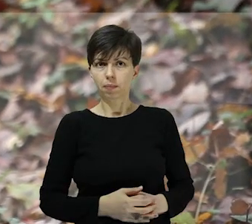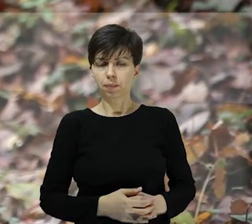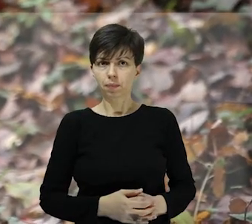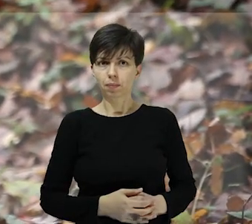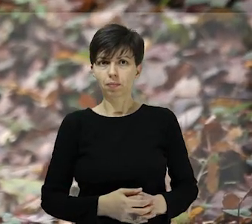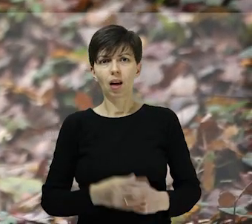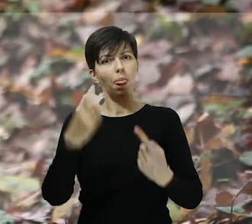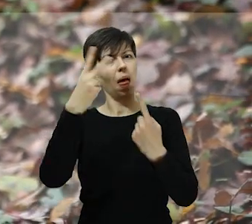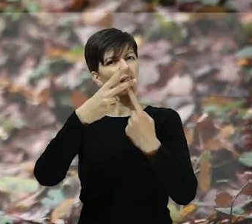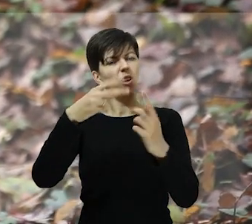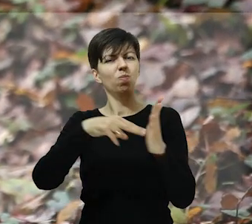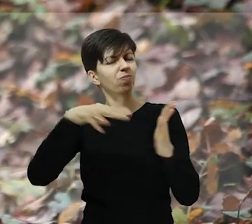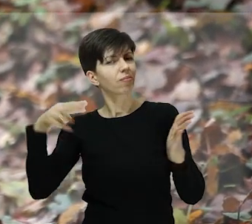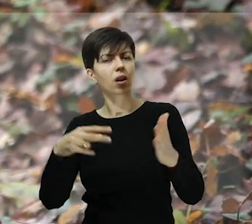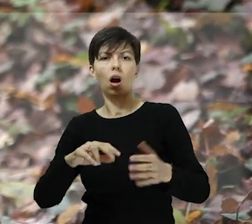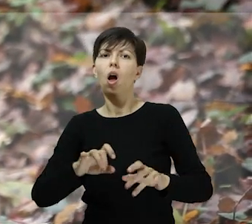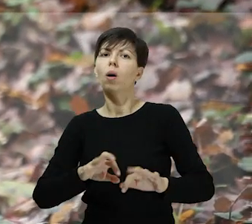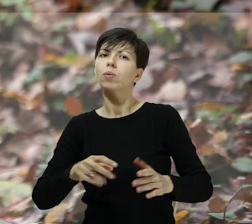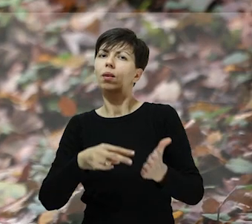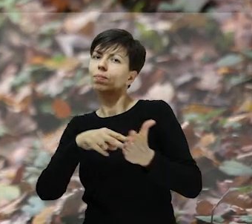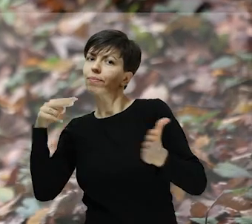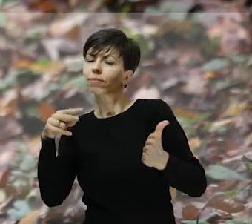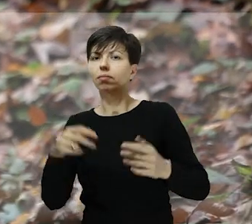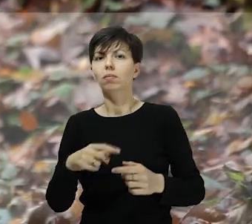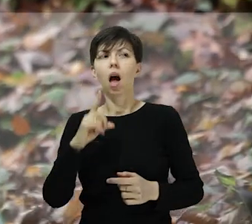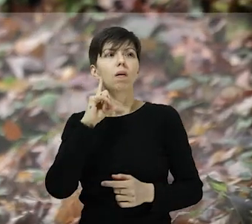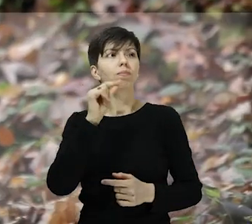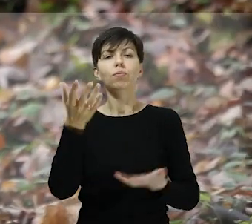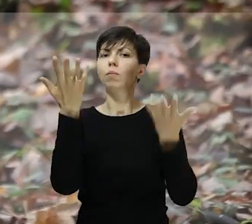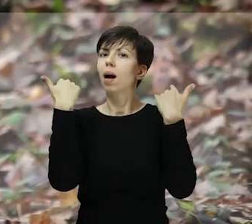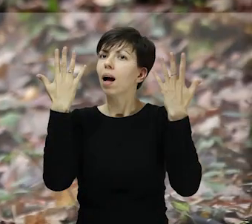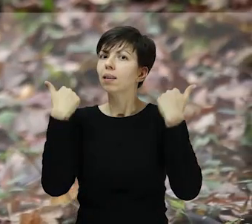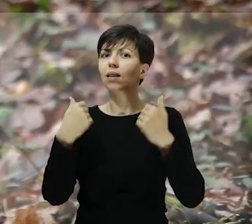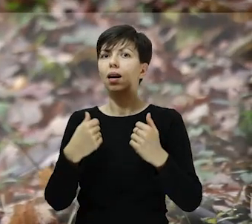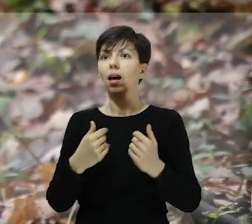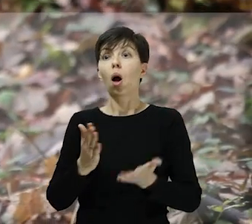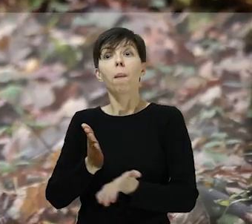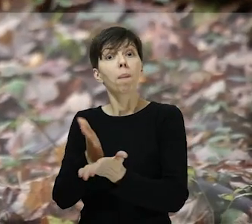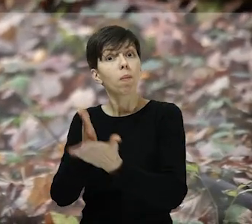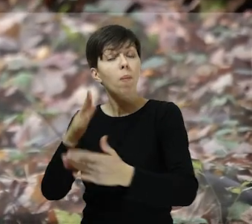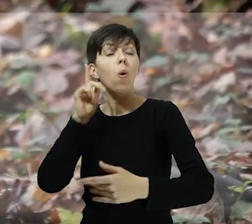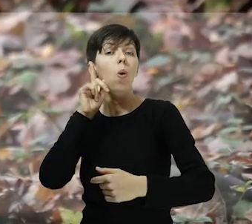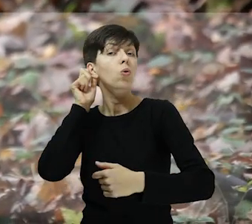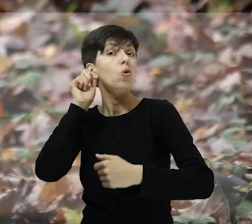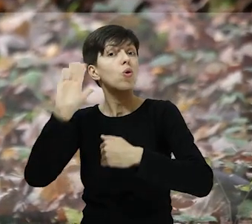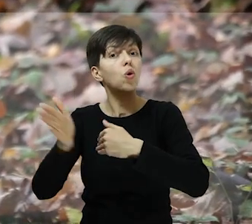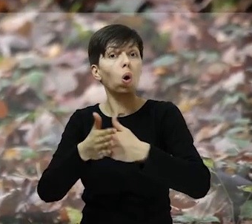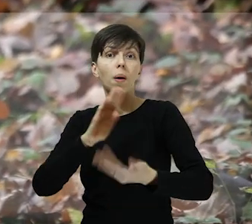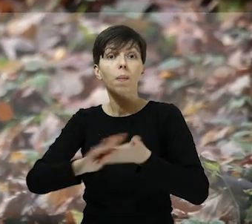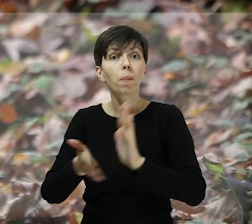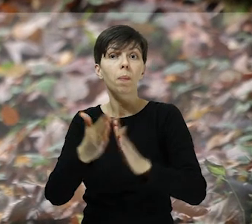przywiązany. Wyłącz telewizor, wyłącz komputer. Pójdź na spacer. Pomóż żonie